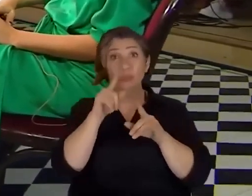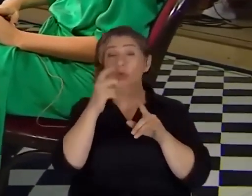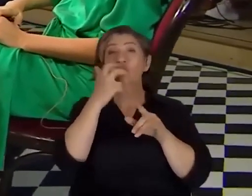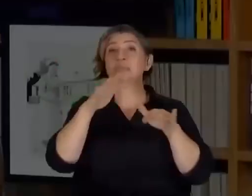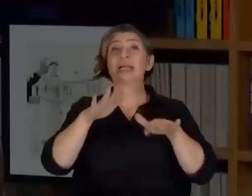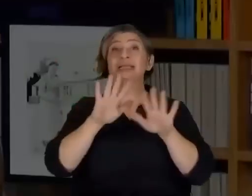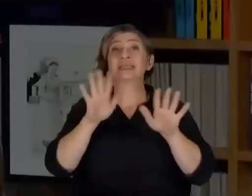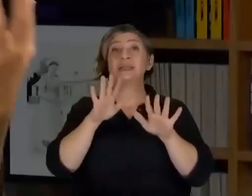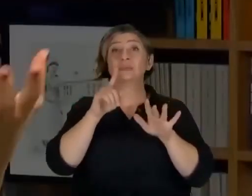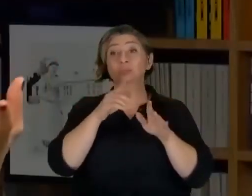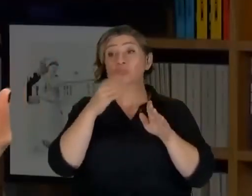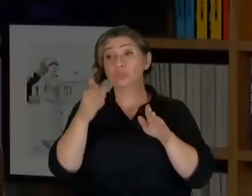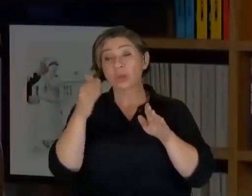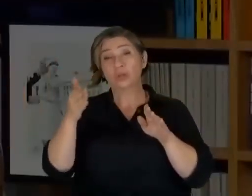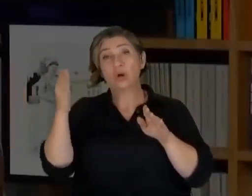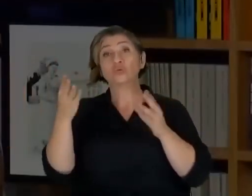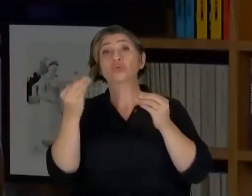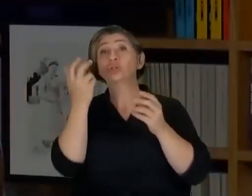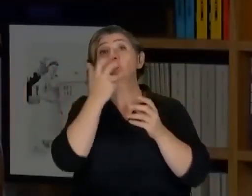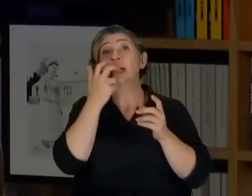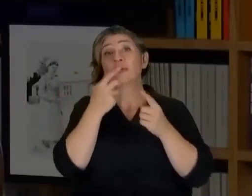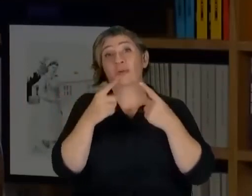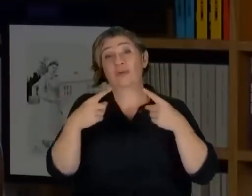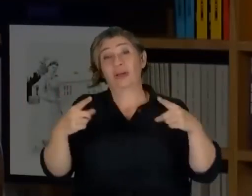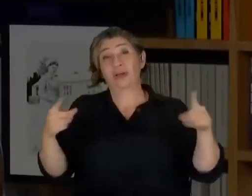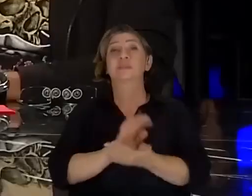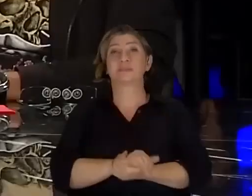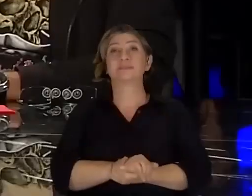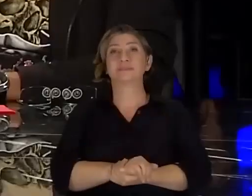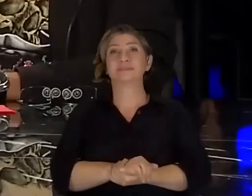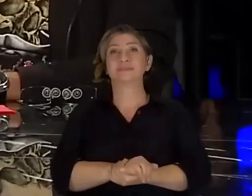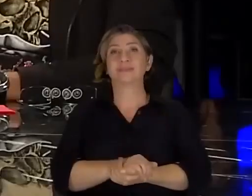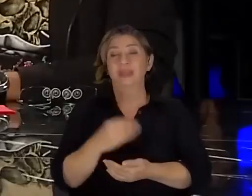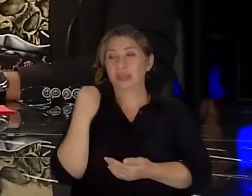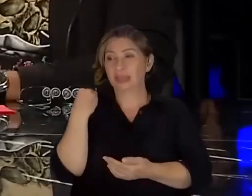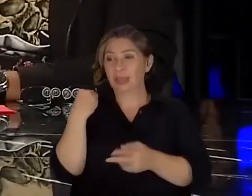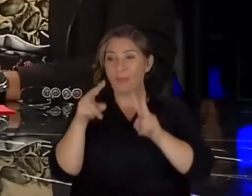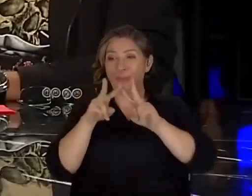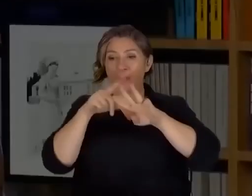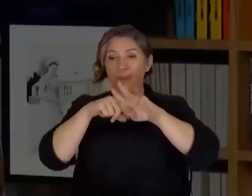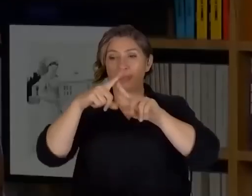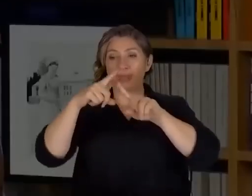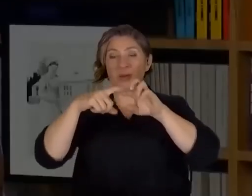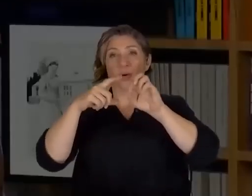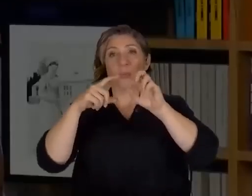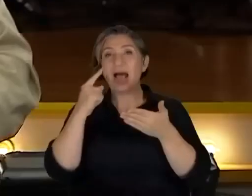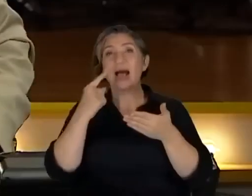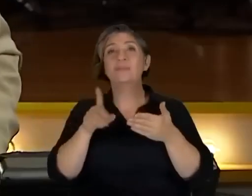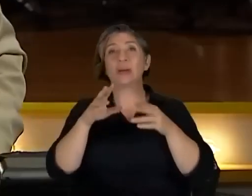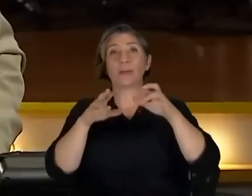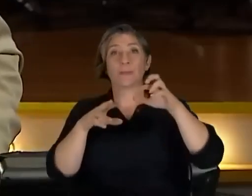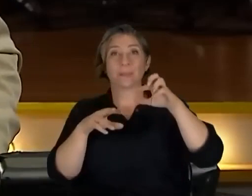konserle değil. Bu konser yanında bir sürü şeyler var. Şarkılar var. Daha yeni Metropolitan Museum'da konser